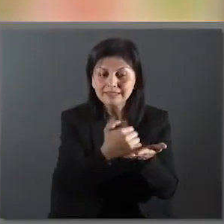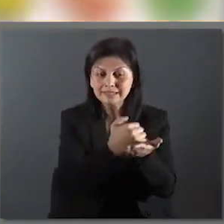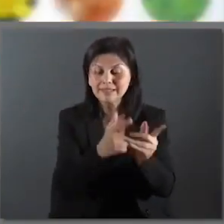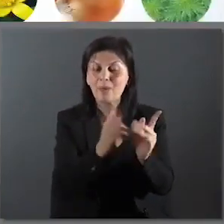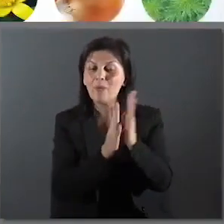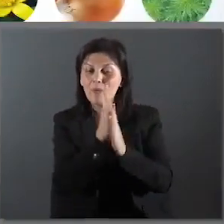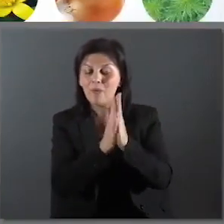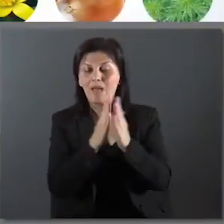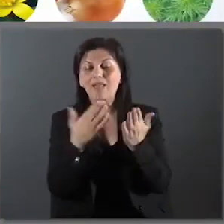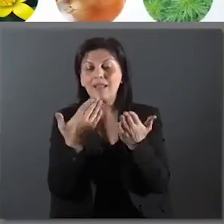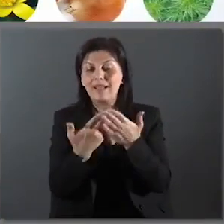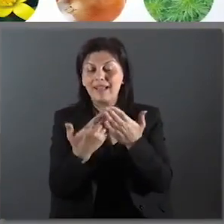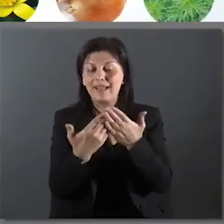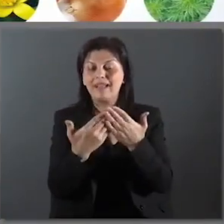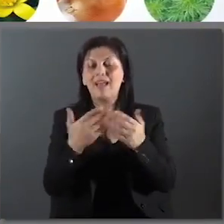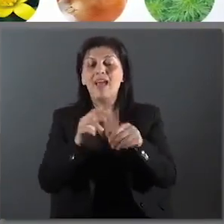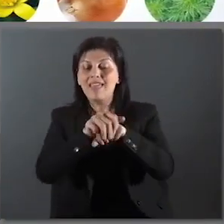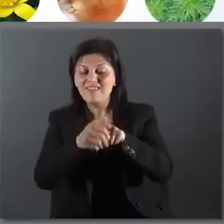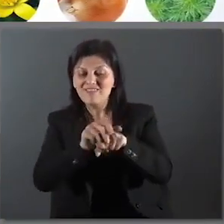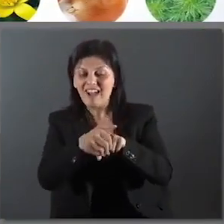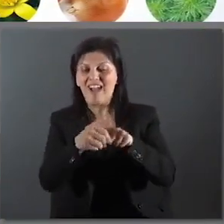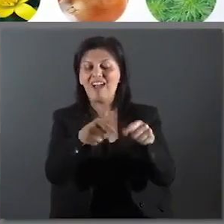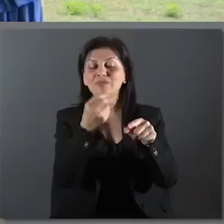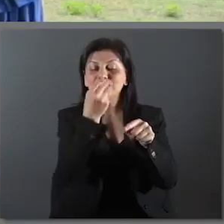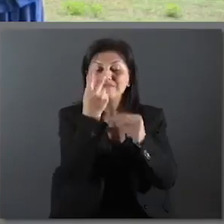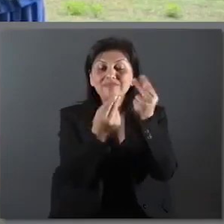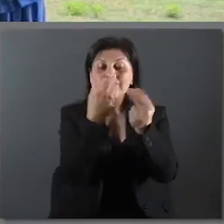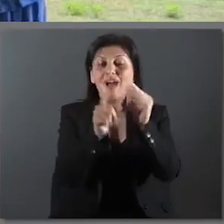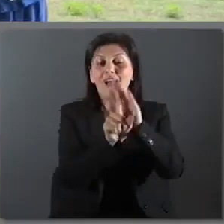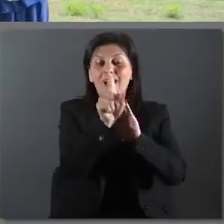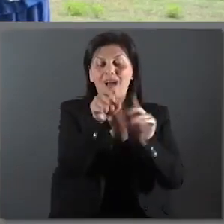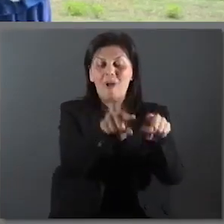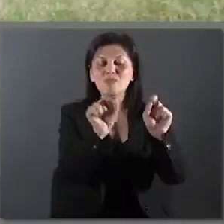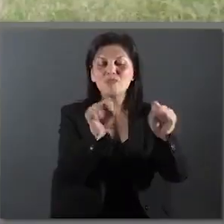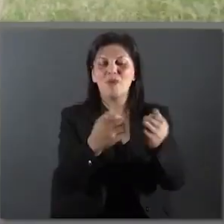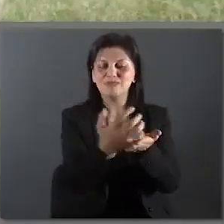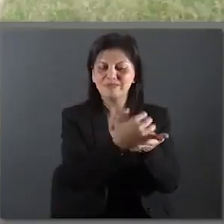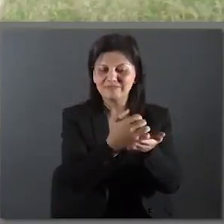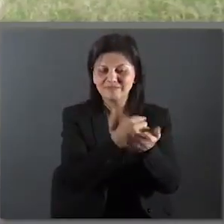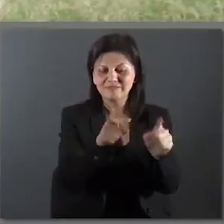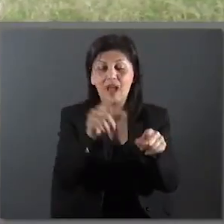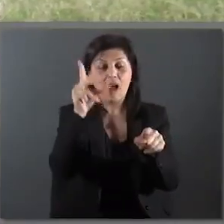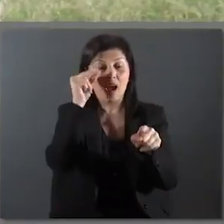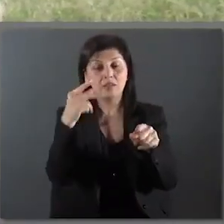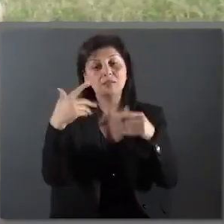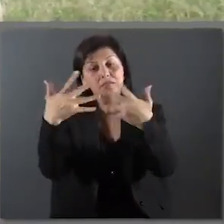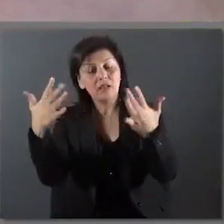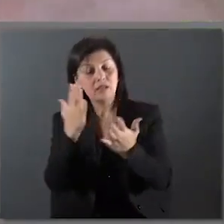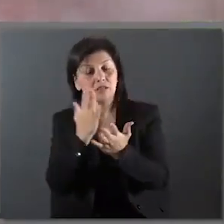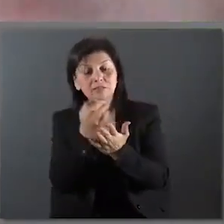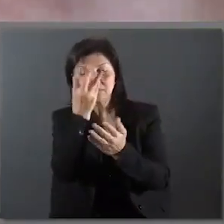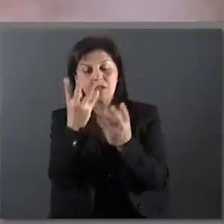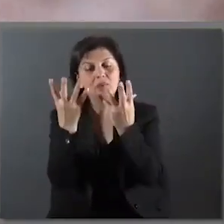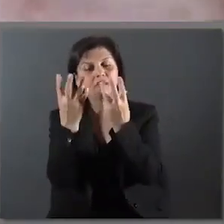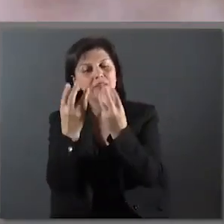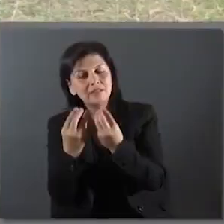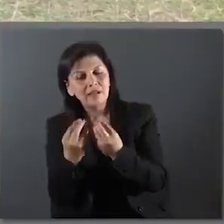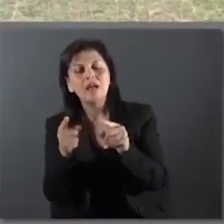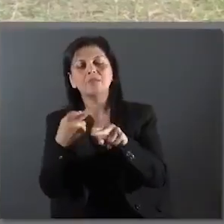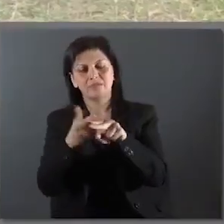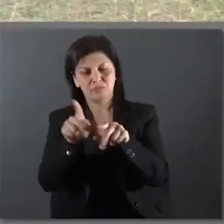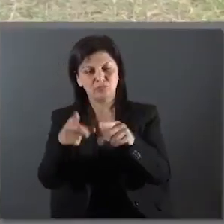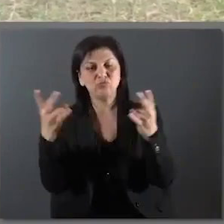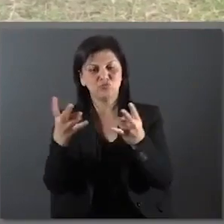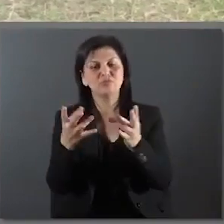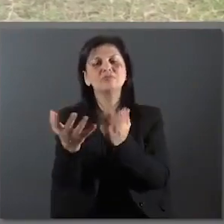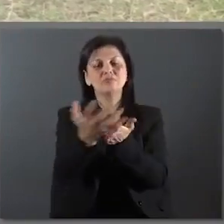yığın vaxtını və yerini də müəyyənləşdirə bilirdilər. Məsələn, zəfəran, alça və heyvanı yalnız çiçəkləndiyi vaxt, bəzi çiçəkləri